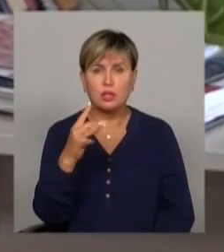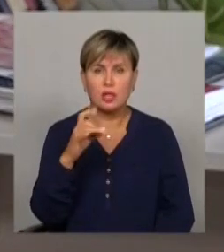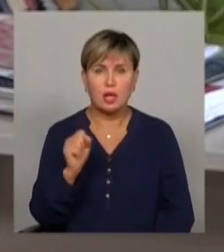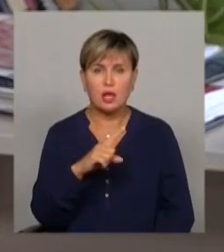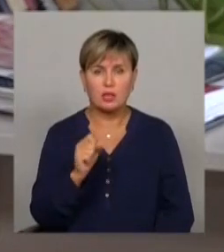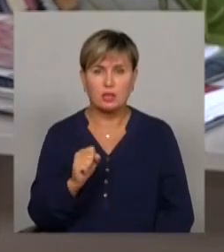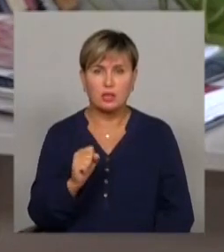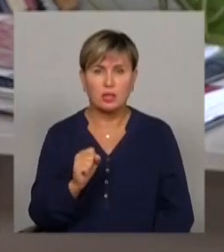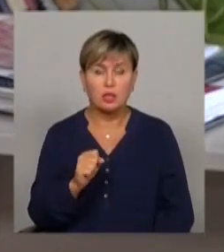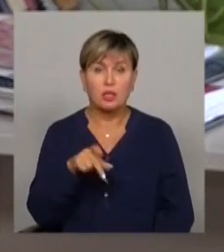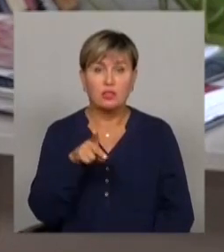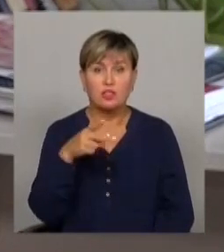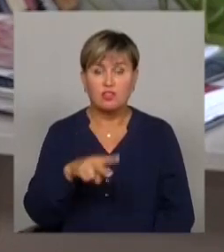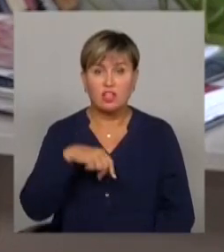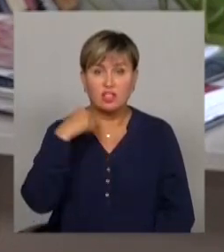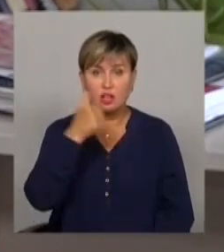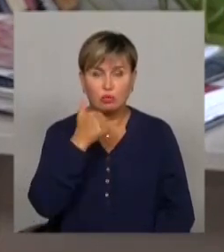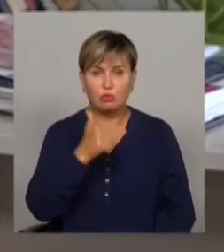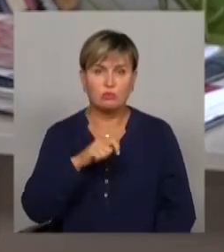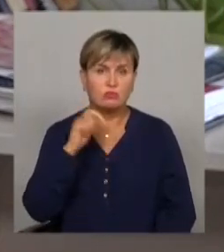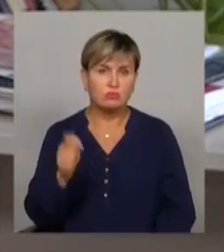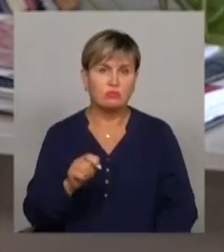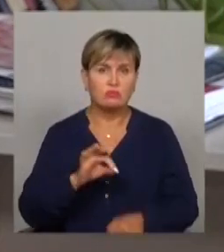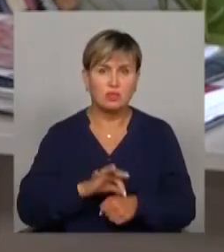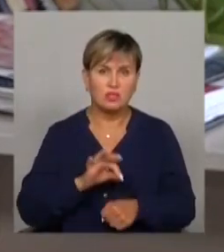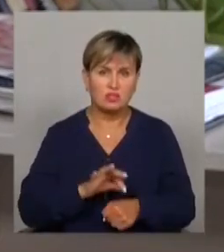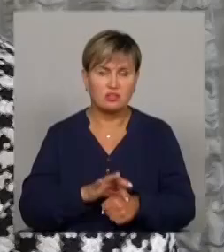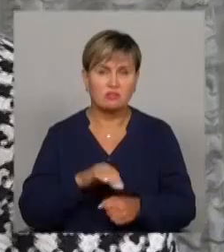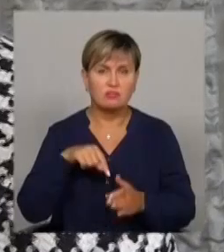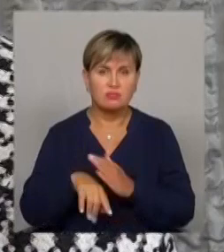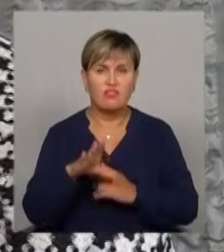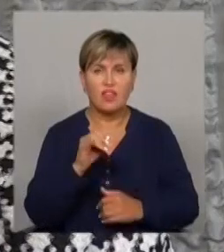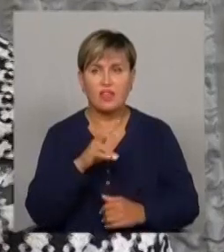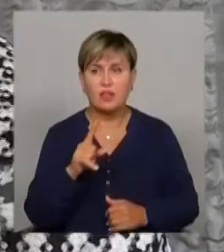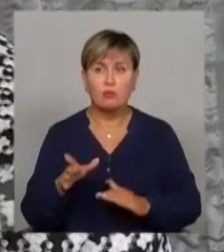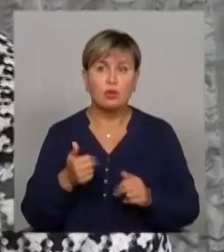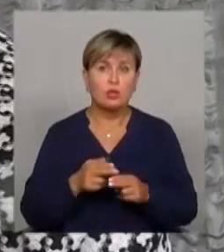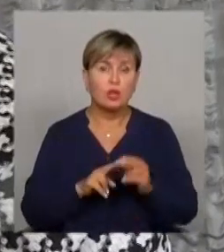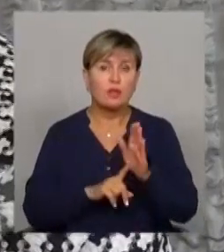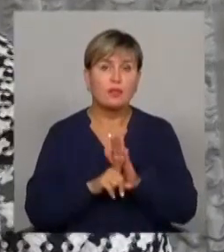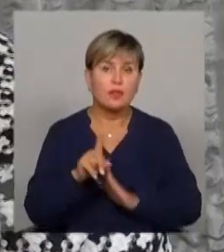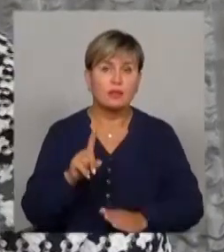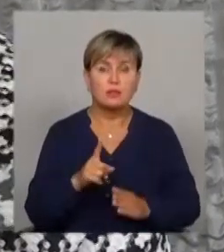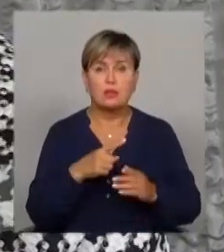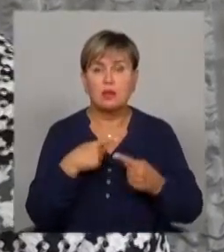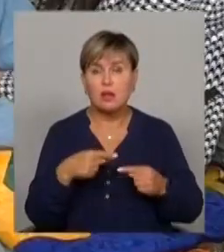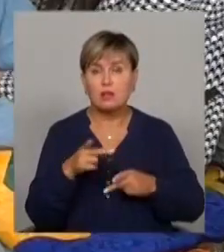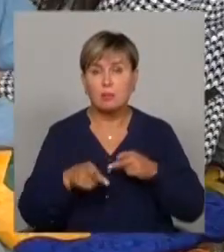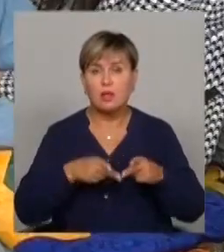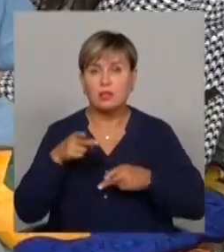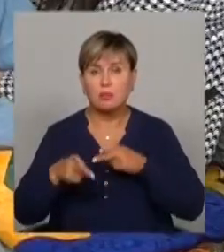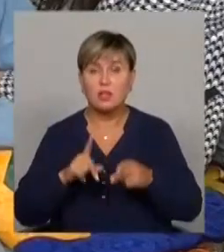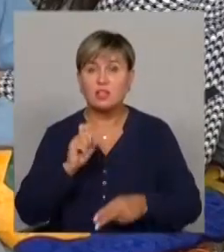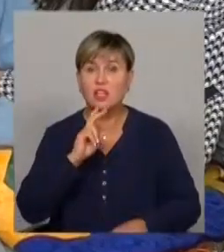нас подтвердили диагноз артериовенозной мальформации. После этого начался целый цикл операций. За